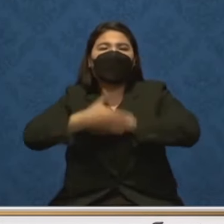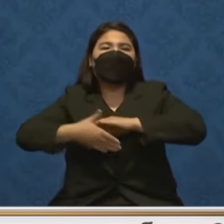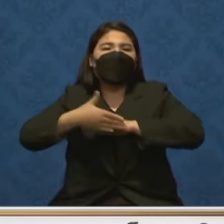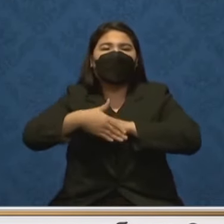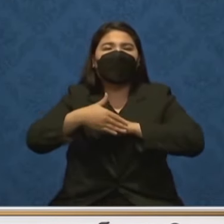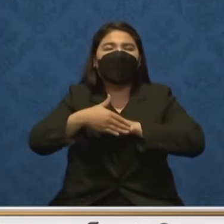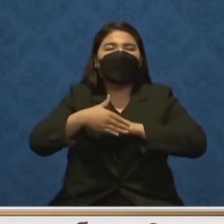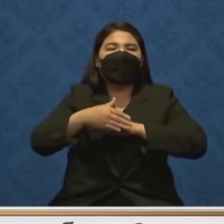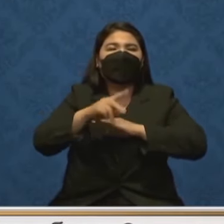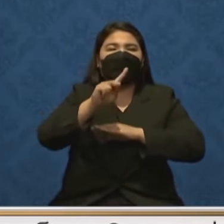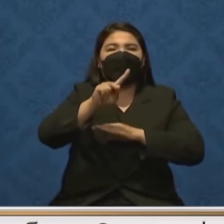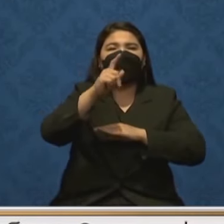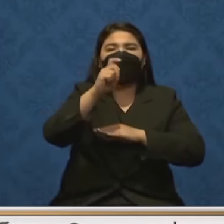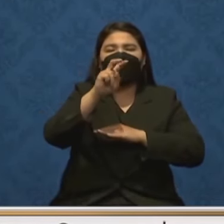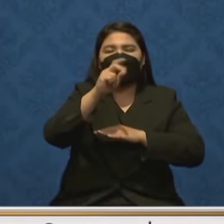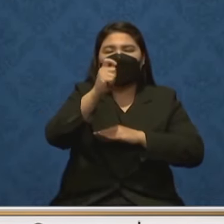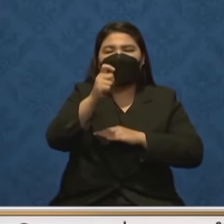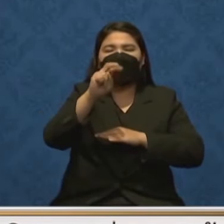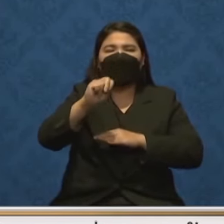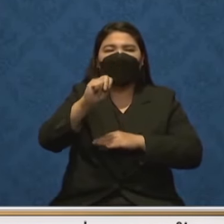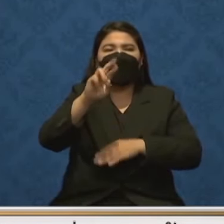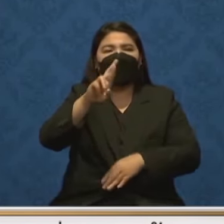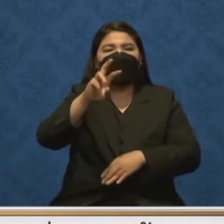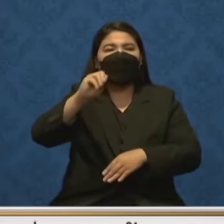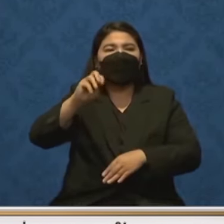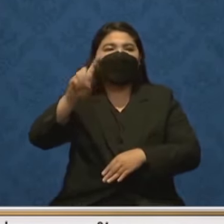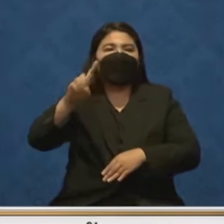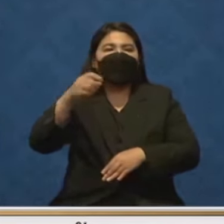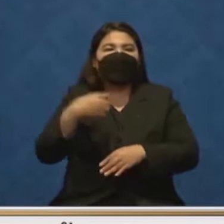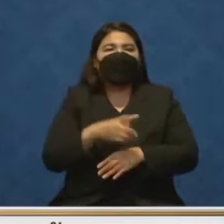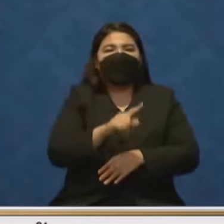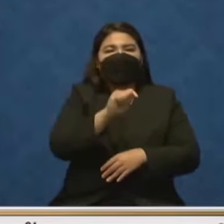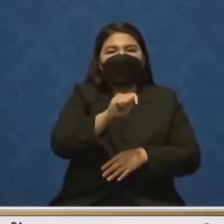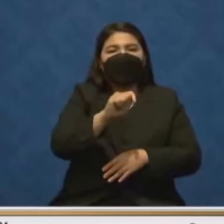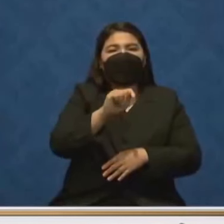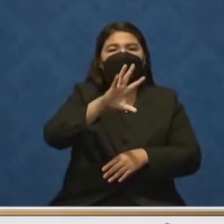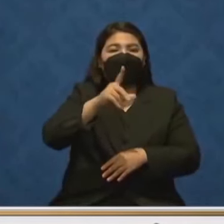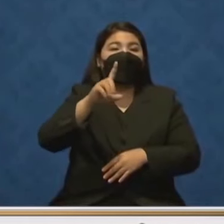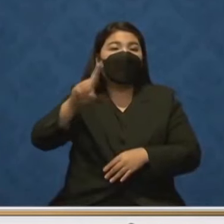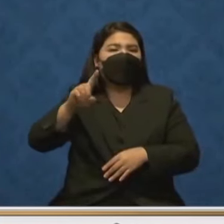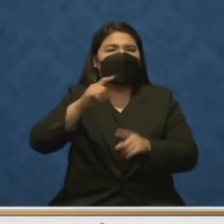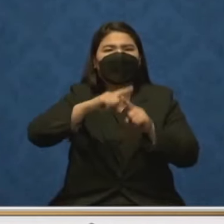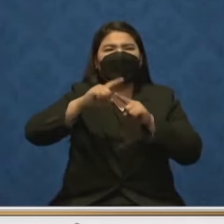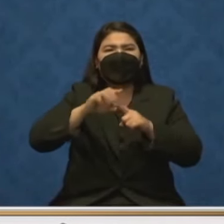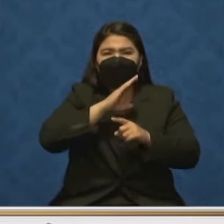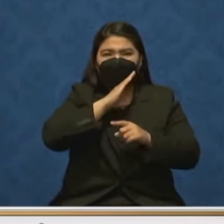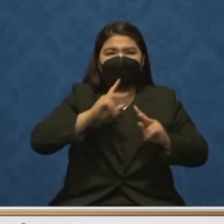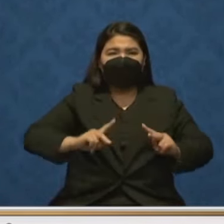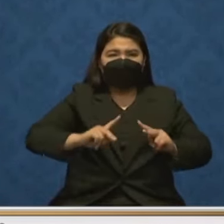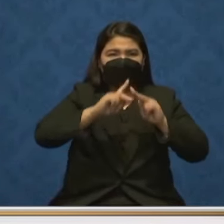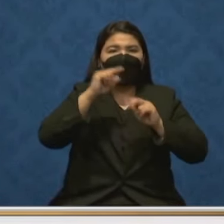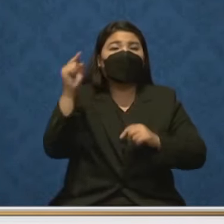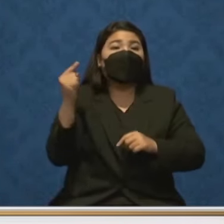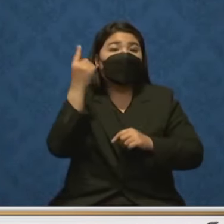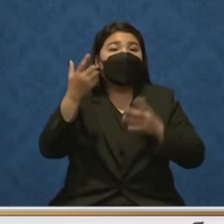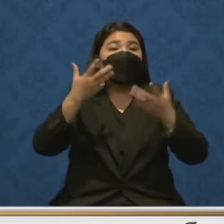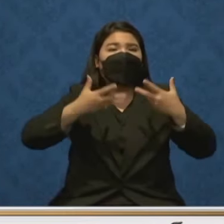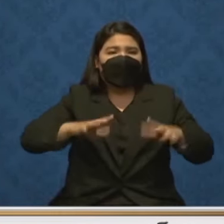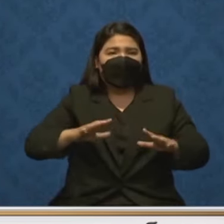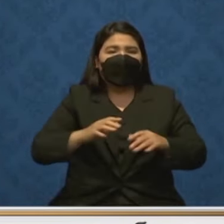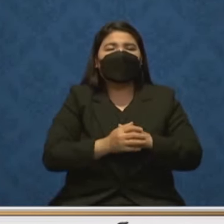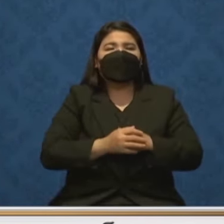กอ.รมน.รวมทั้งตชดด้วยค่ะในวันที่เรามีตำรวจท้องเรามีกระทรวงท่องเที่ยวแล้วนะคะในวันที่เรา